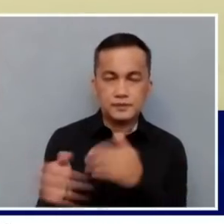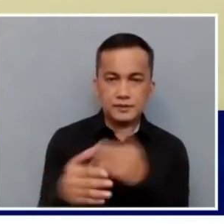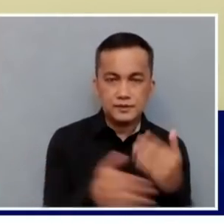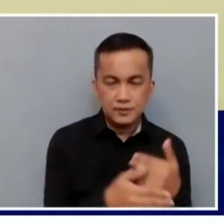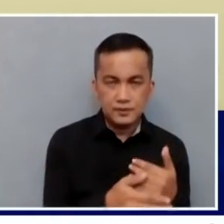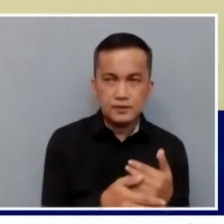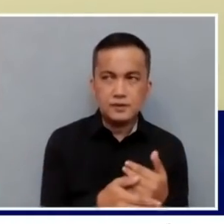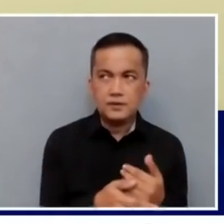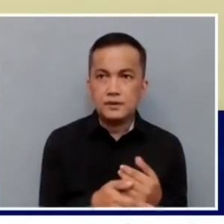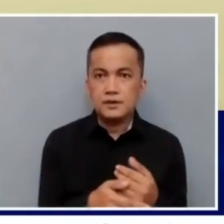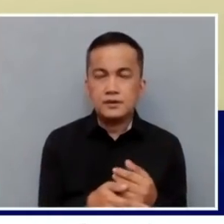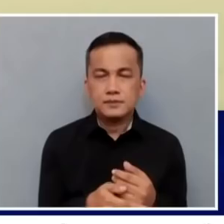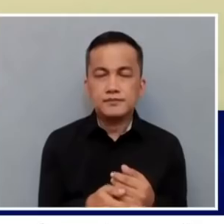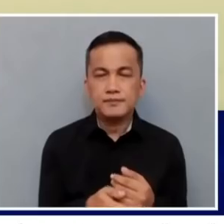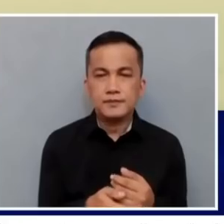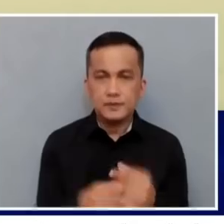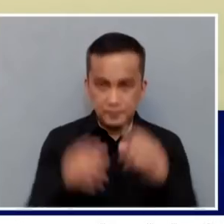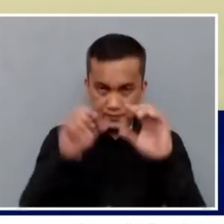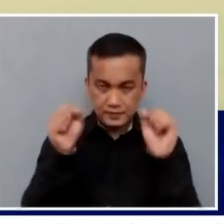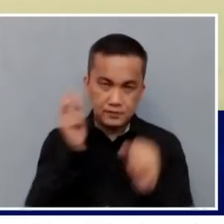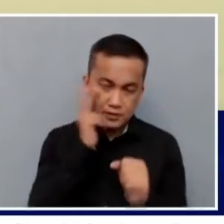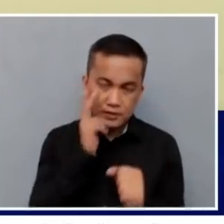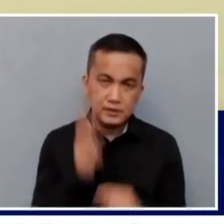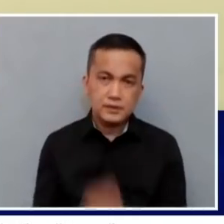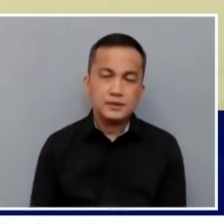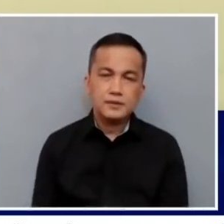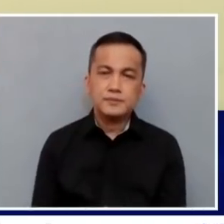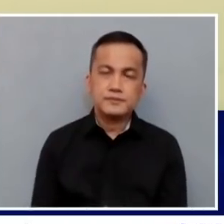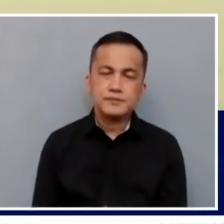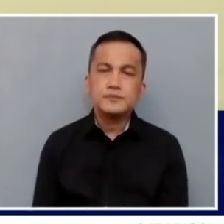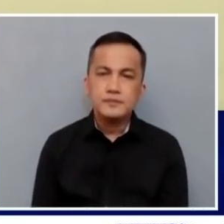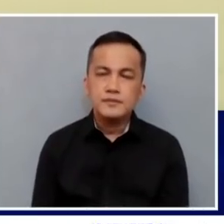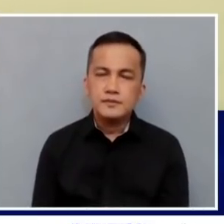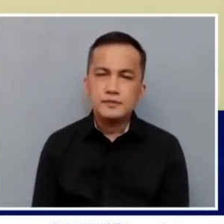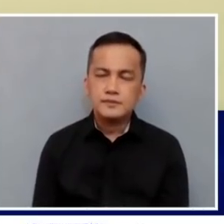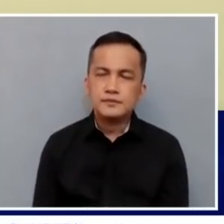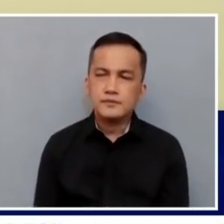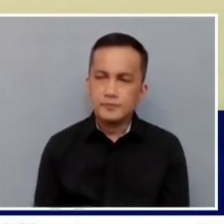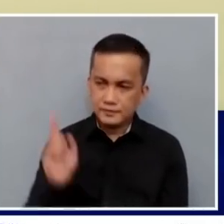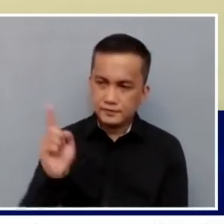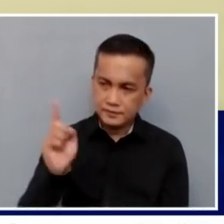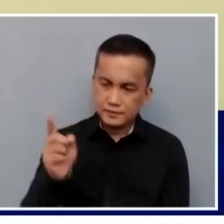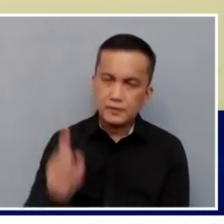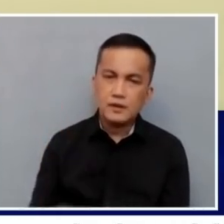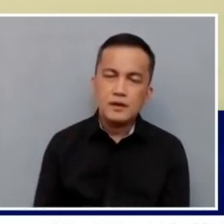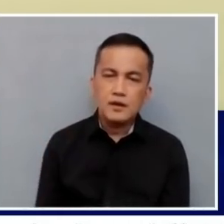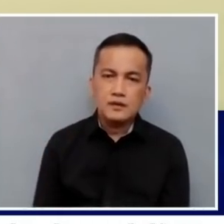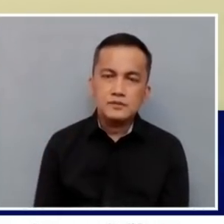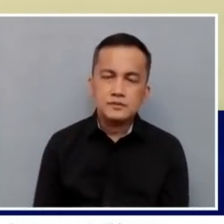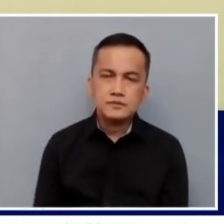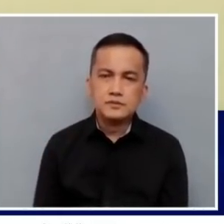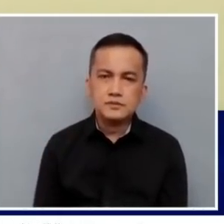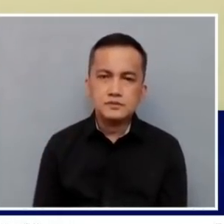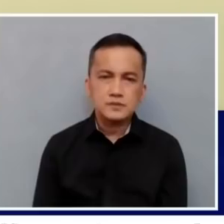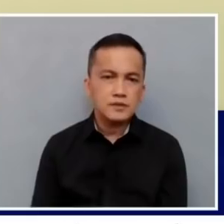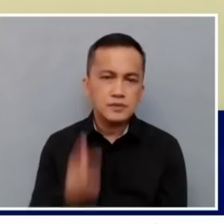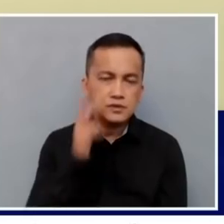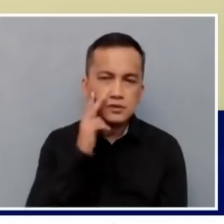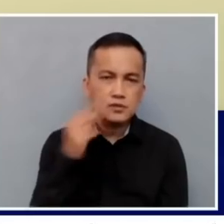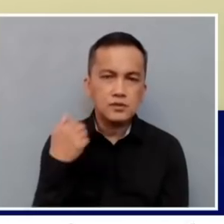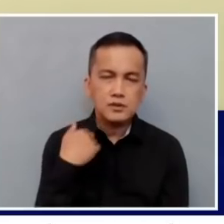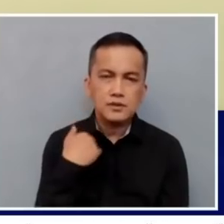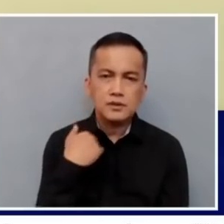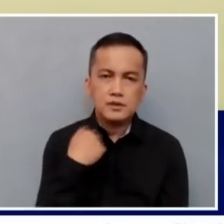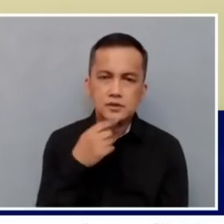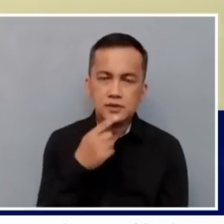presinto ng Pangulong Rodrigo Duterte, sa pagkakaintindi. Correct. Pero wala pa ang Pangulo, so inaasahan, sabi nga